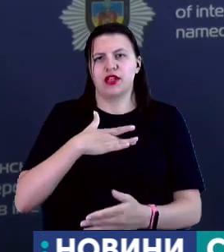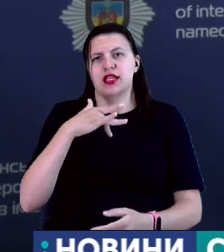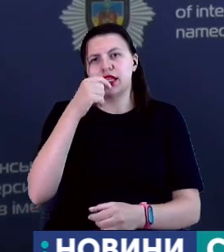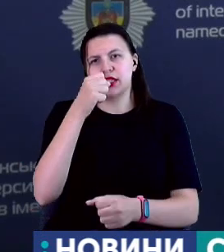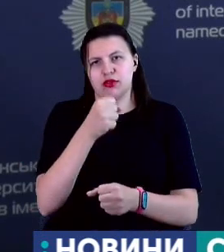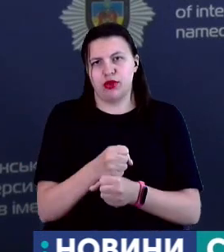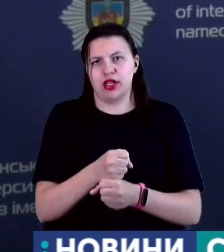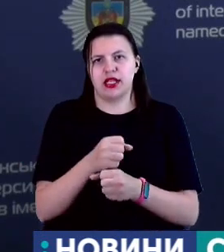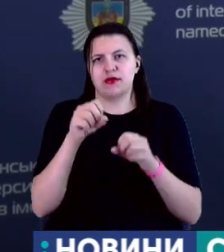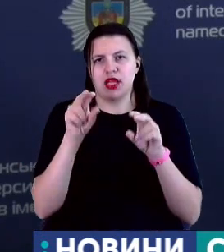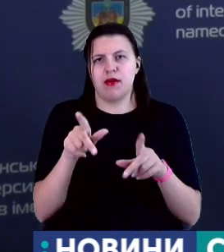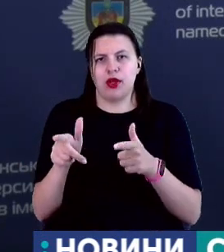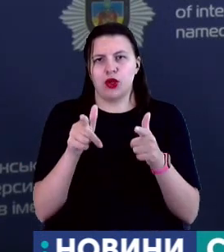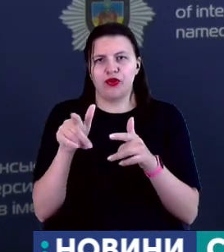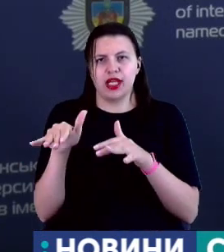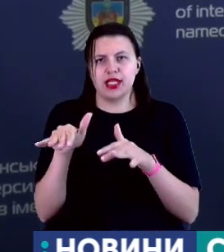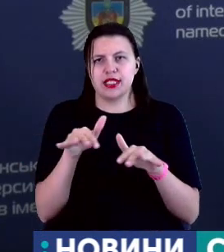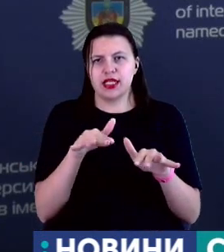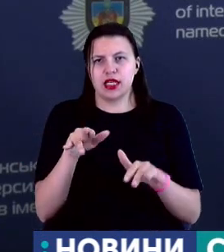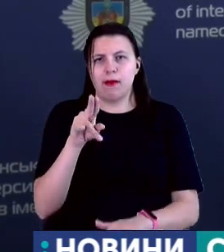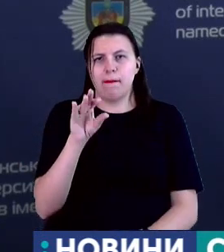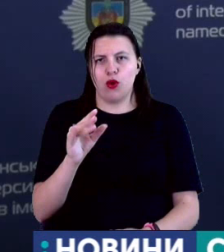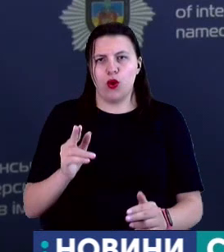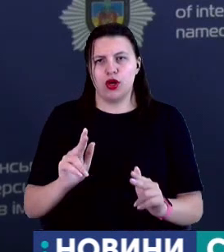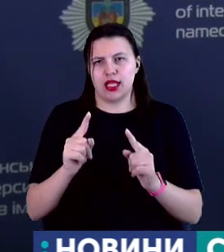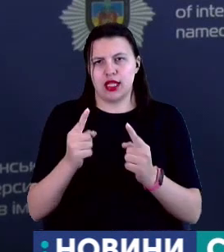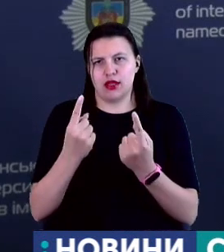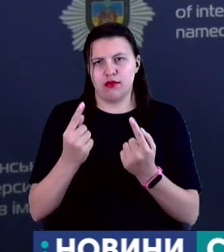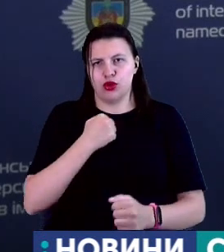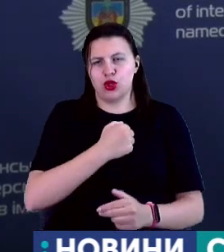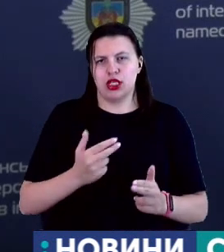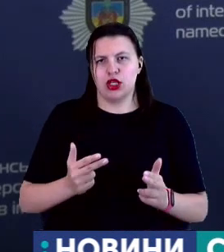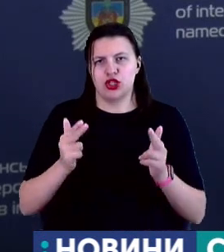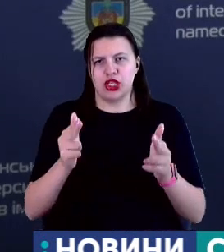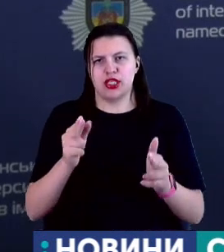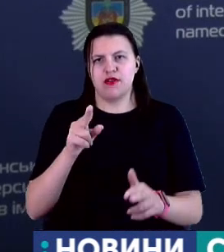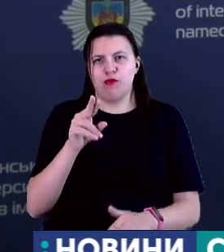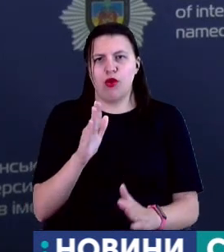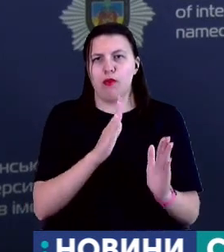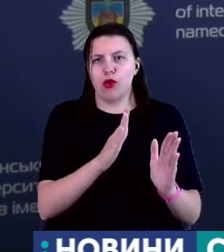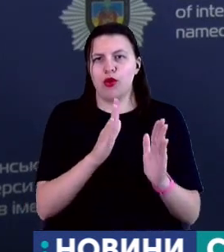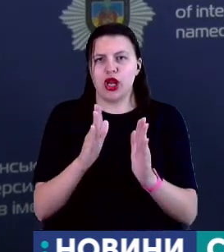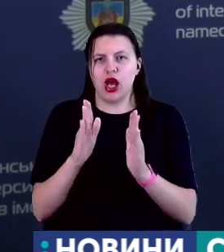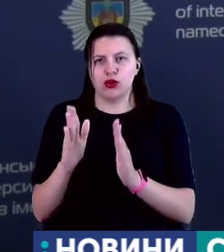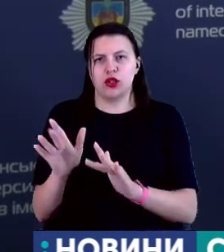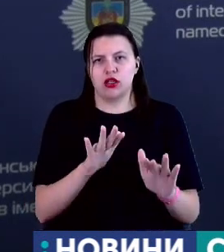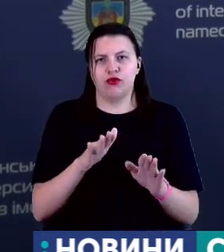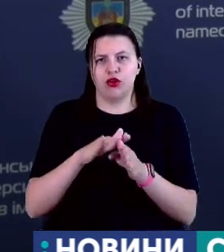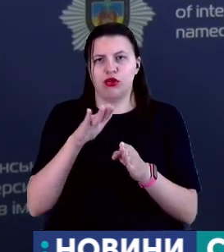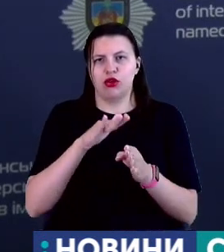дії по затриманню злочинців, по порядку дій, виконанню тактичних